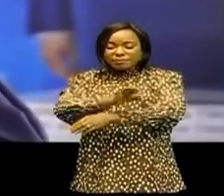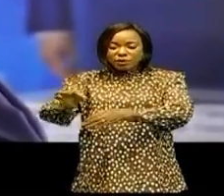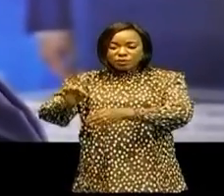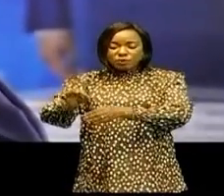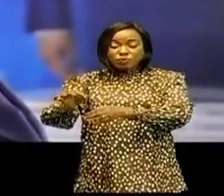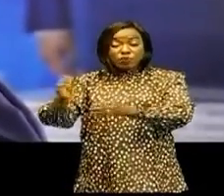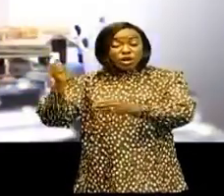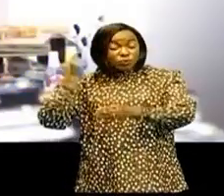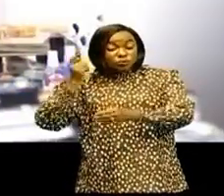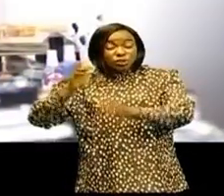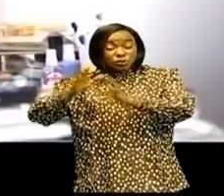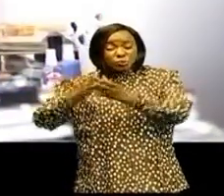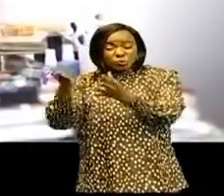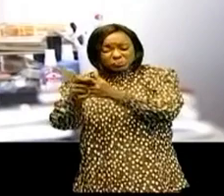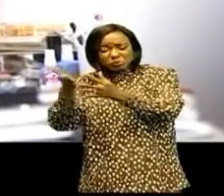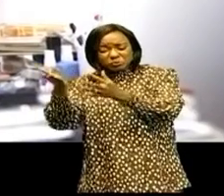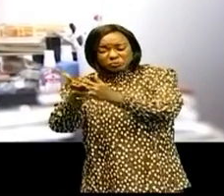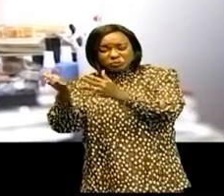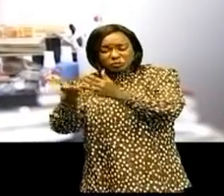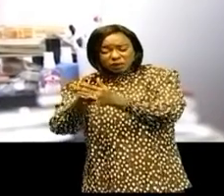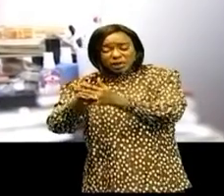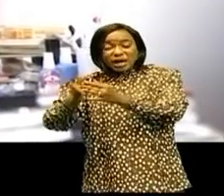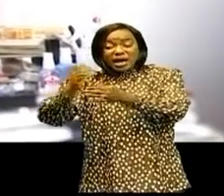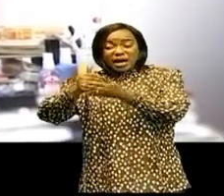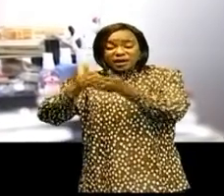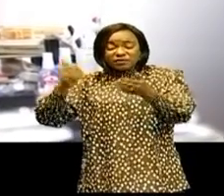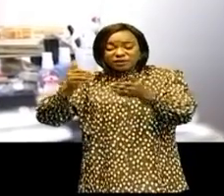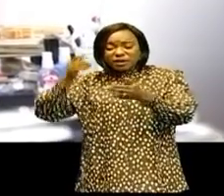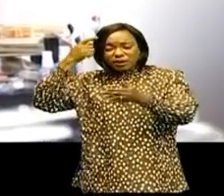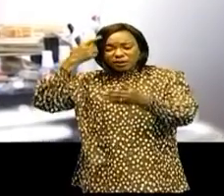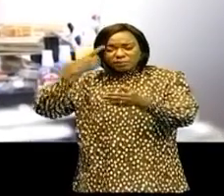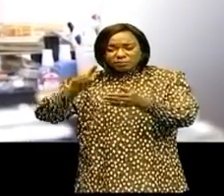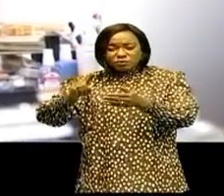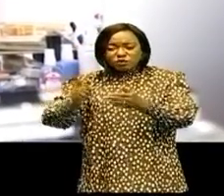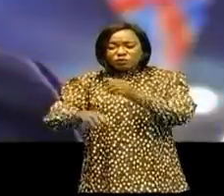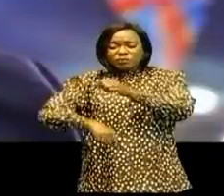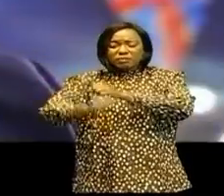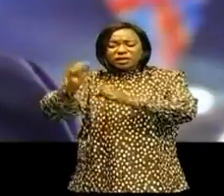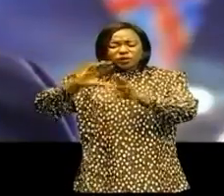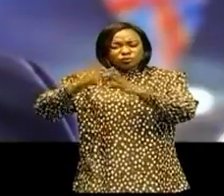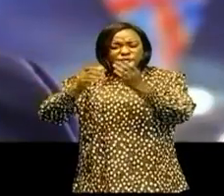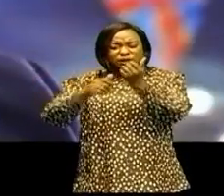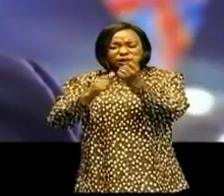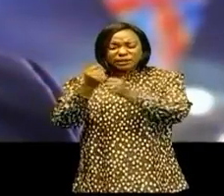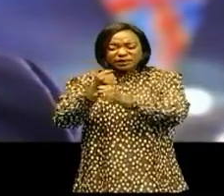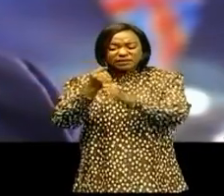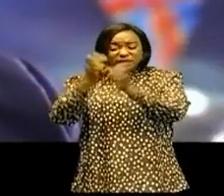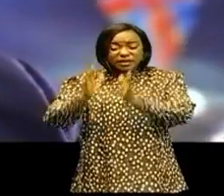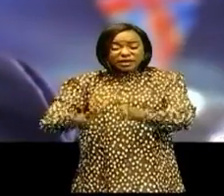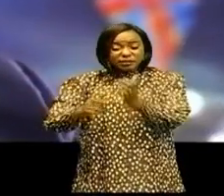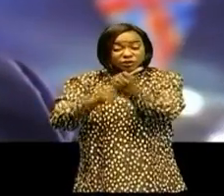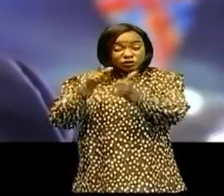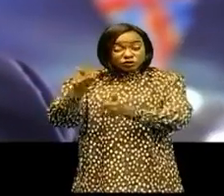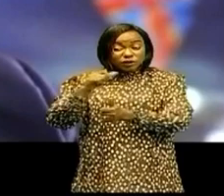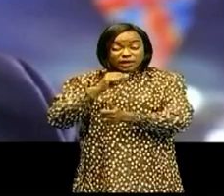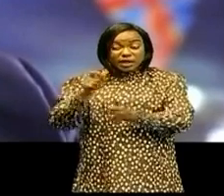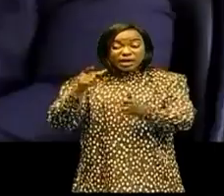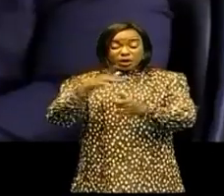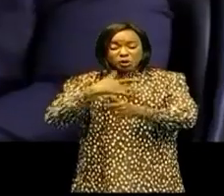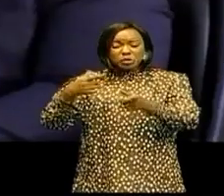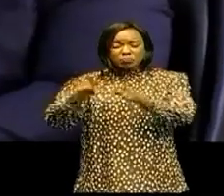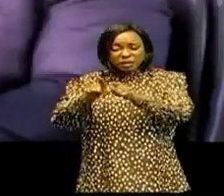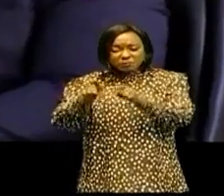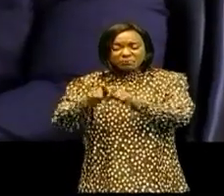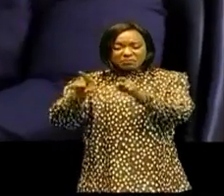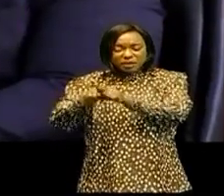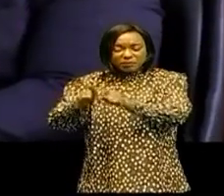renom sur les dossiers avant d'arrêter des mesures d'assainissement à soumettre à la sanction du gouvernement, et ce, en